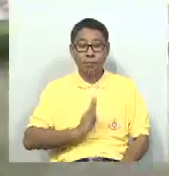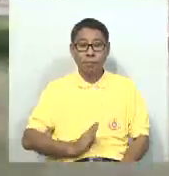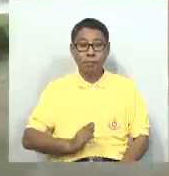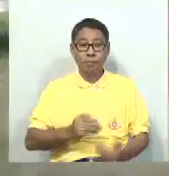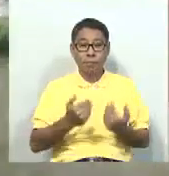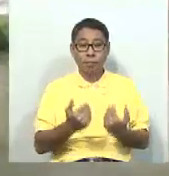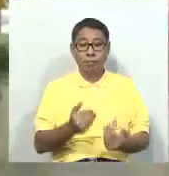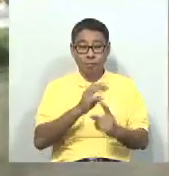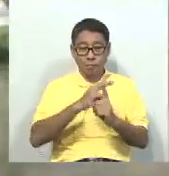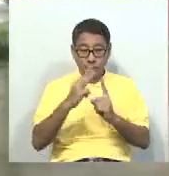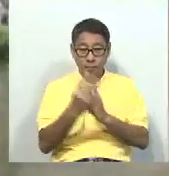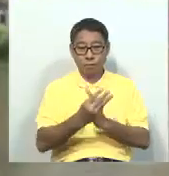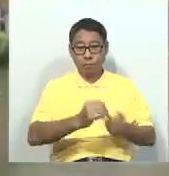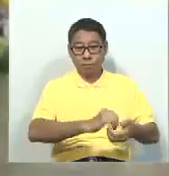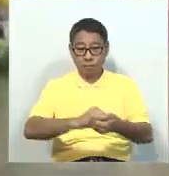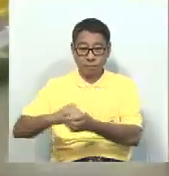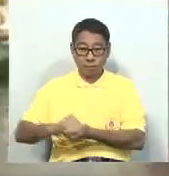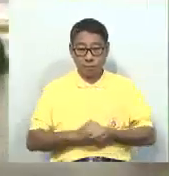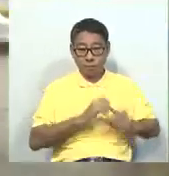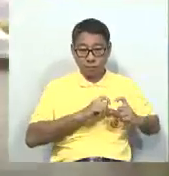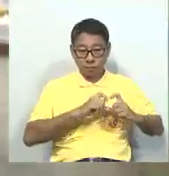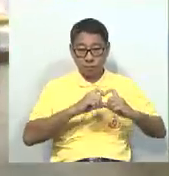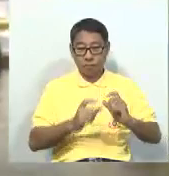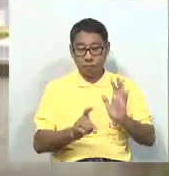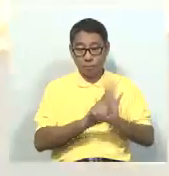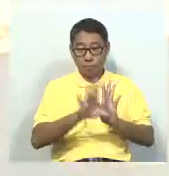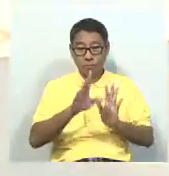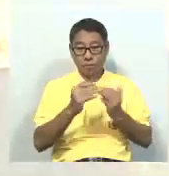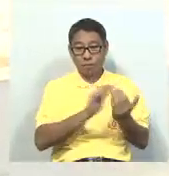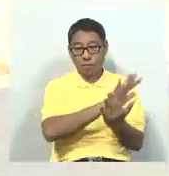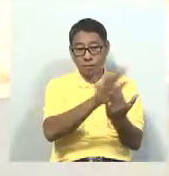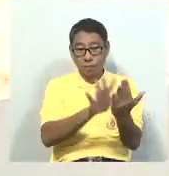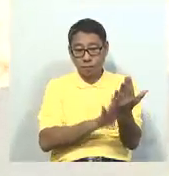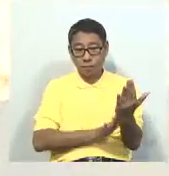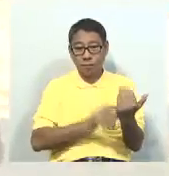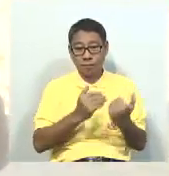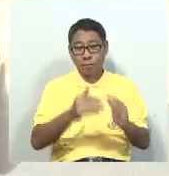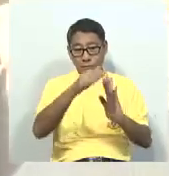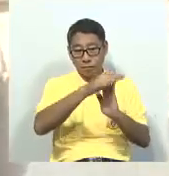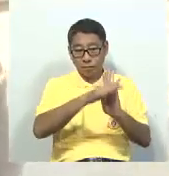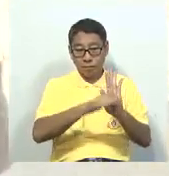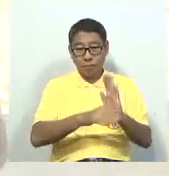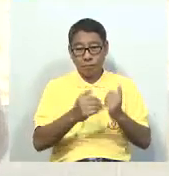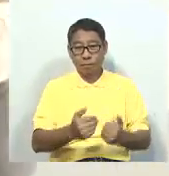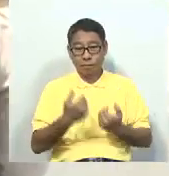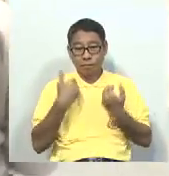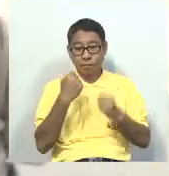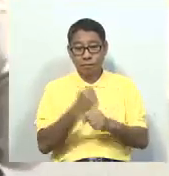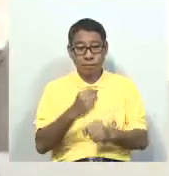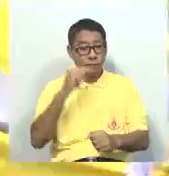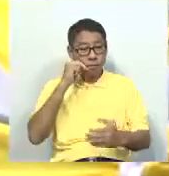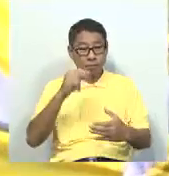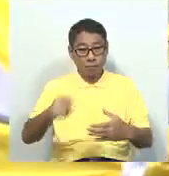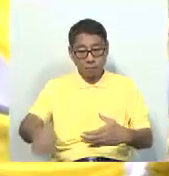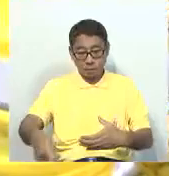ประเพณีและความสามัคคีเป็นหนึ่งเดียวกันของคนในชาติสำหรับขั้นตอนต่อไปก็คือการตั้งพิธีทำน้